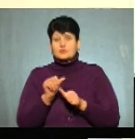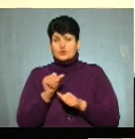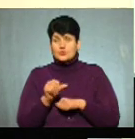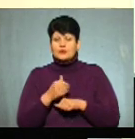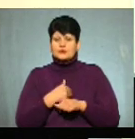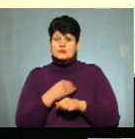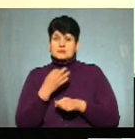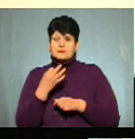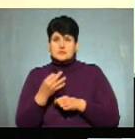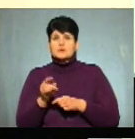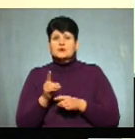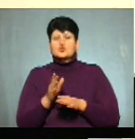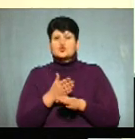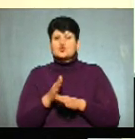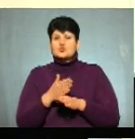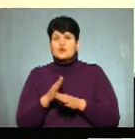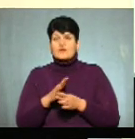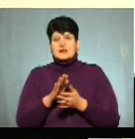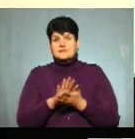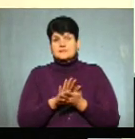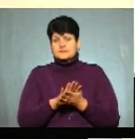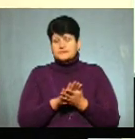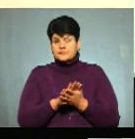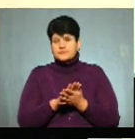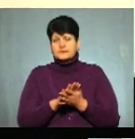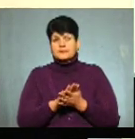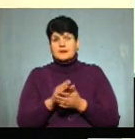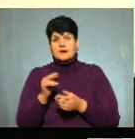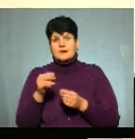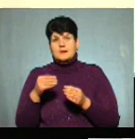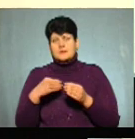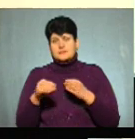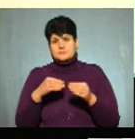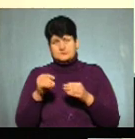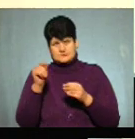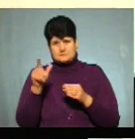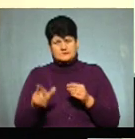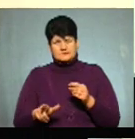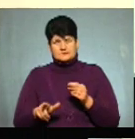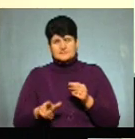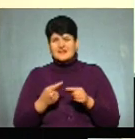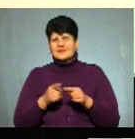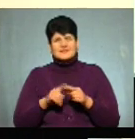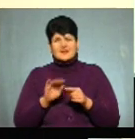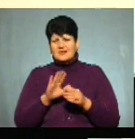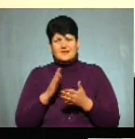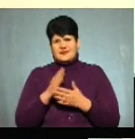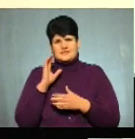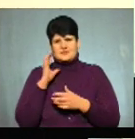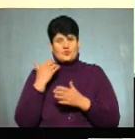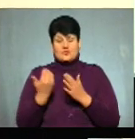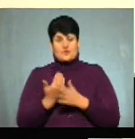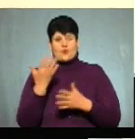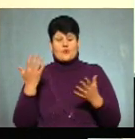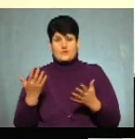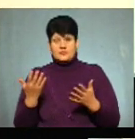зазначити, що сортування побутових відходів, зокрема ПЕТ-пляшки, це не є таким серйозним нововведенням для міста